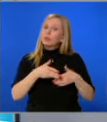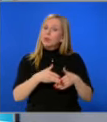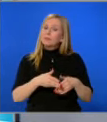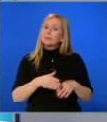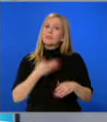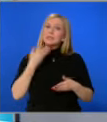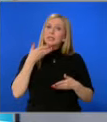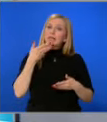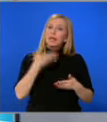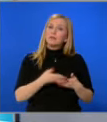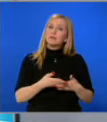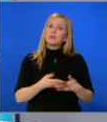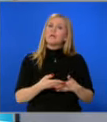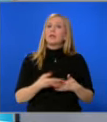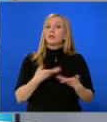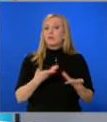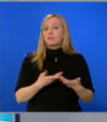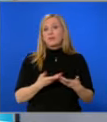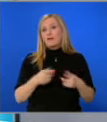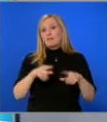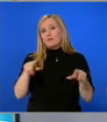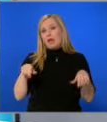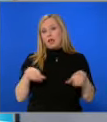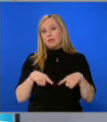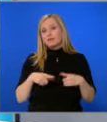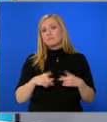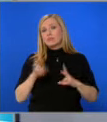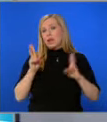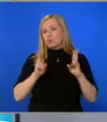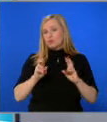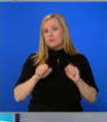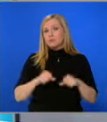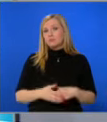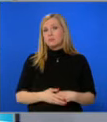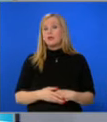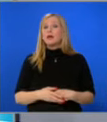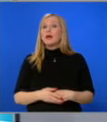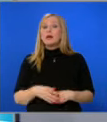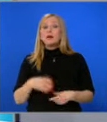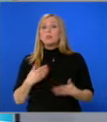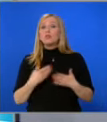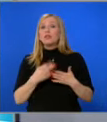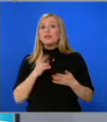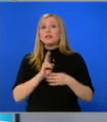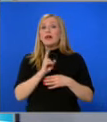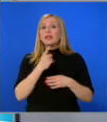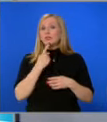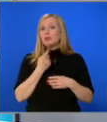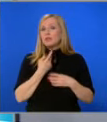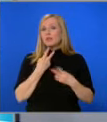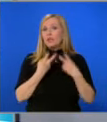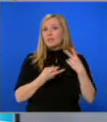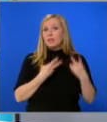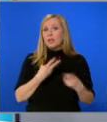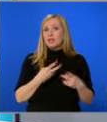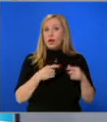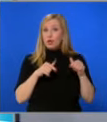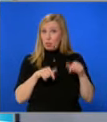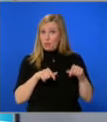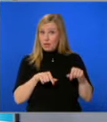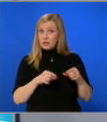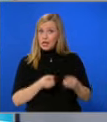подкрепяме и с изказване в зала и с гласуване. На какво бяхме свидетели в последните 12 и повече години? Всъщност, това се случва за пръв